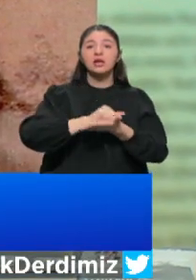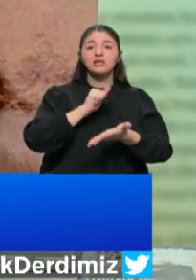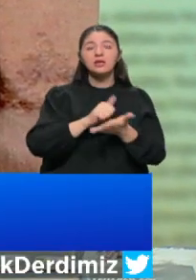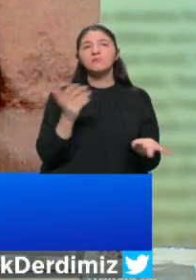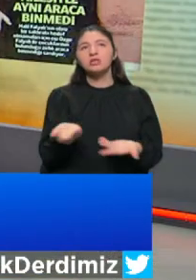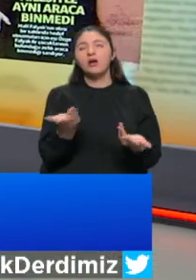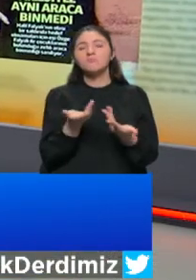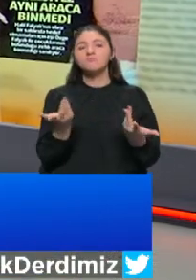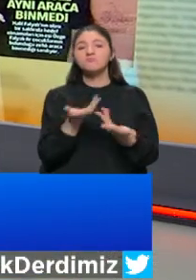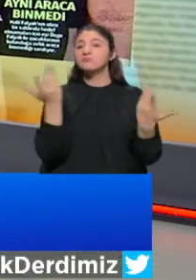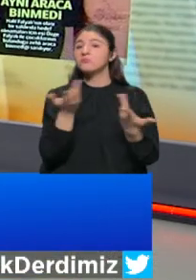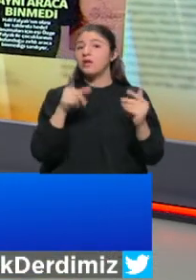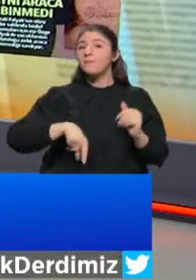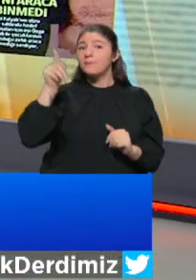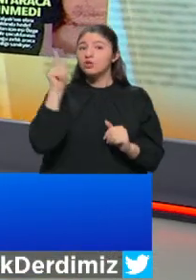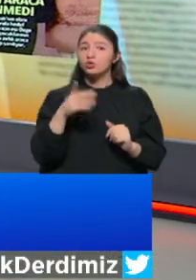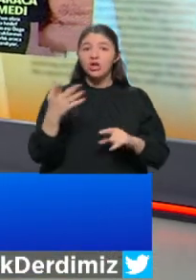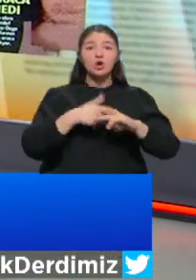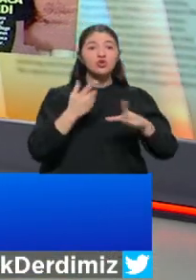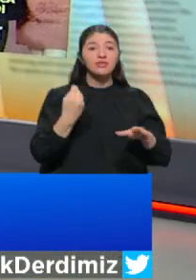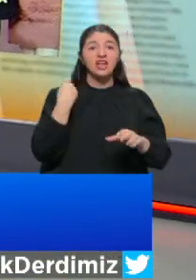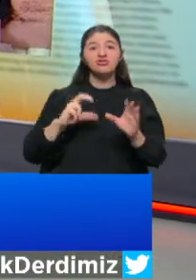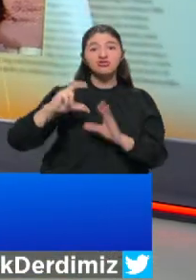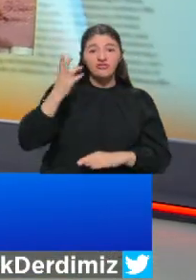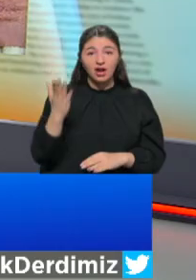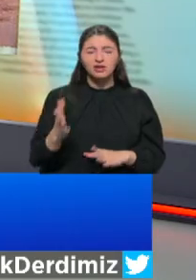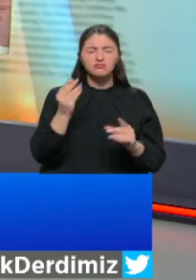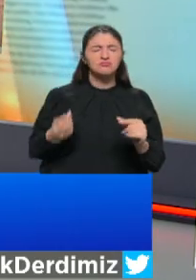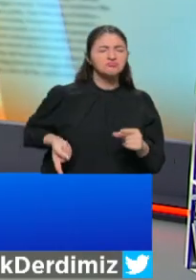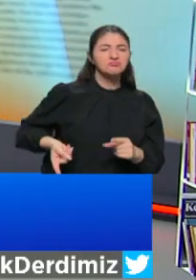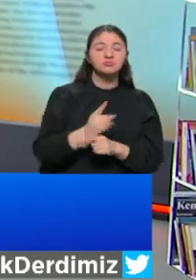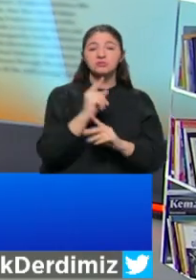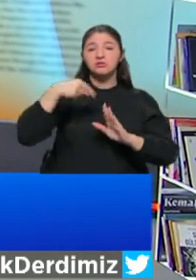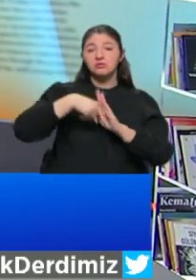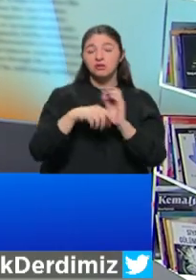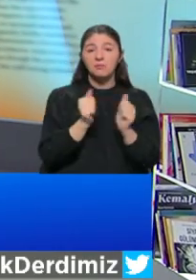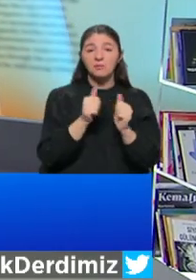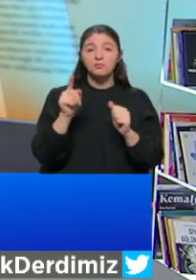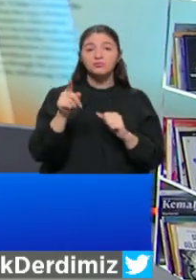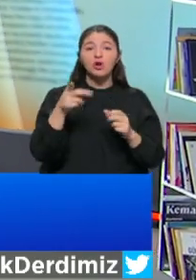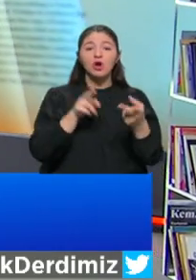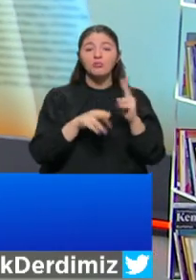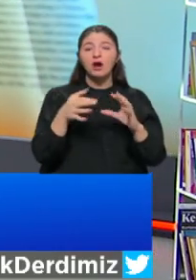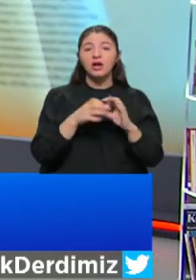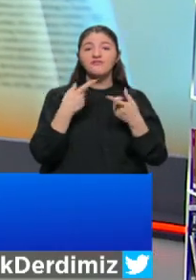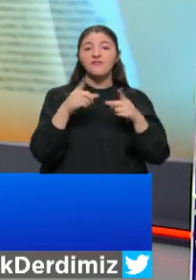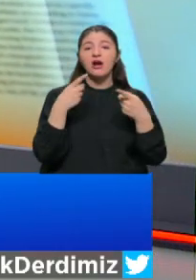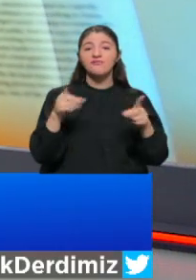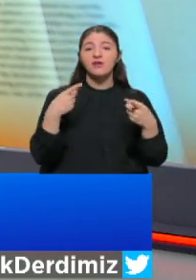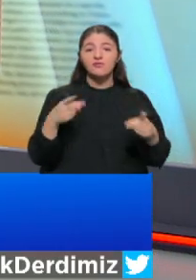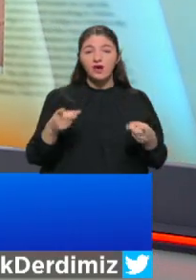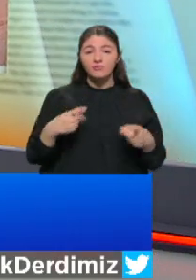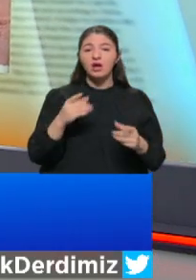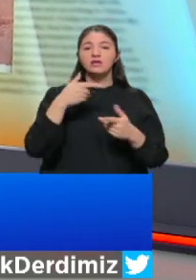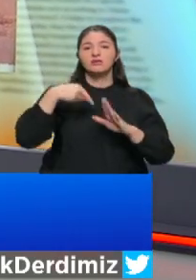gazetede mesela mesela bir günde Hürriyet'te yenişafakta çok farklı detaylarıyla bu cinayete ilişkin farklı detayları